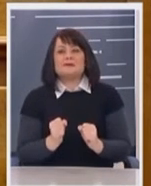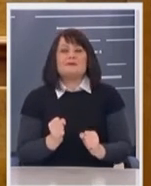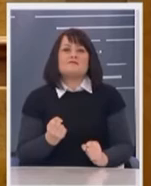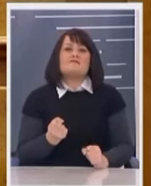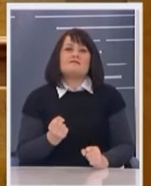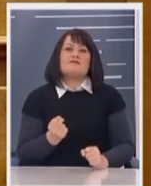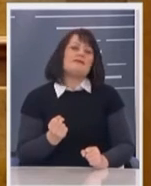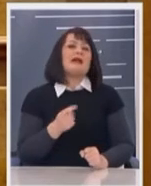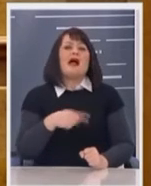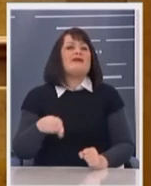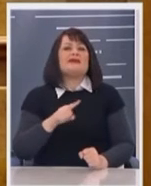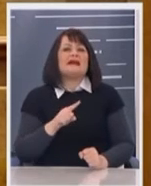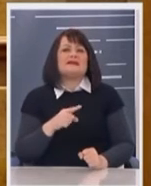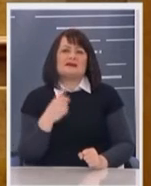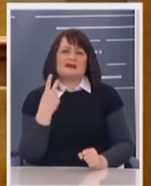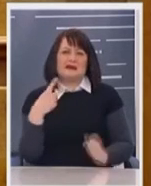των οποίων οι